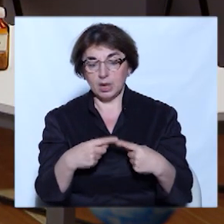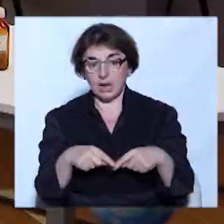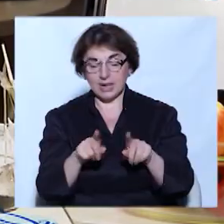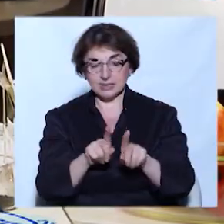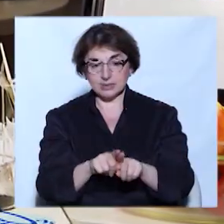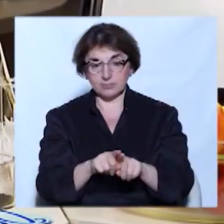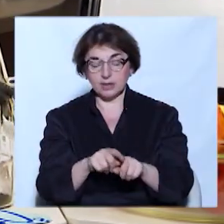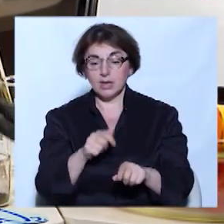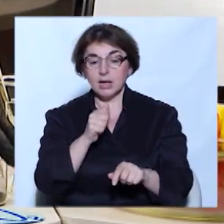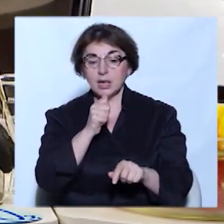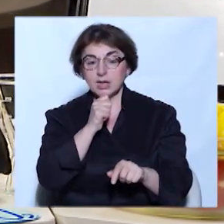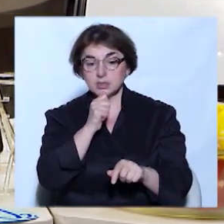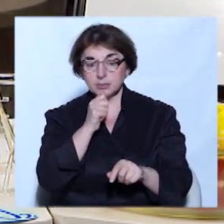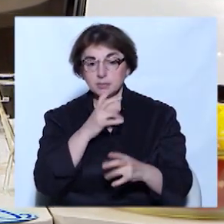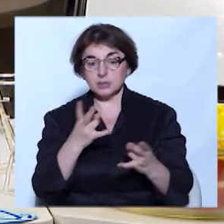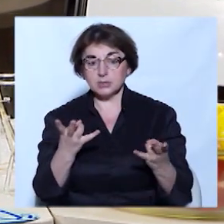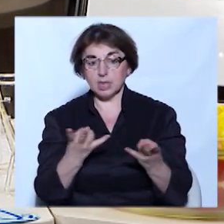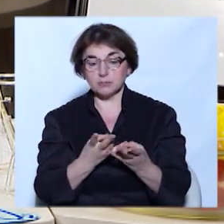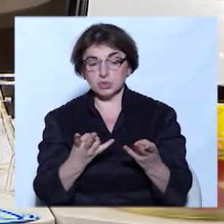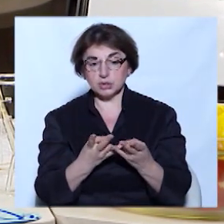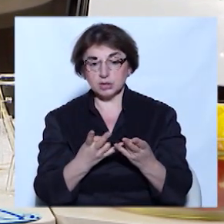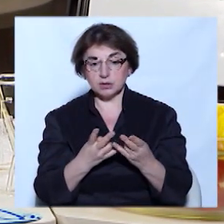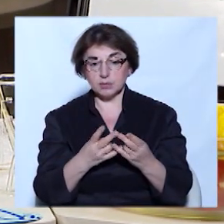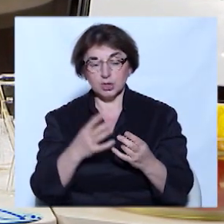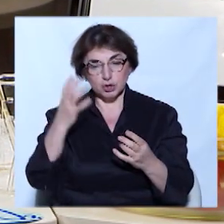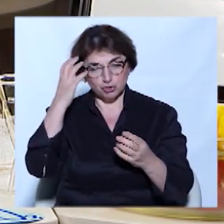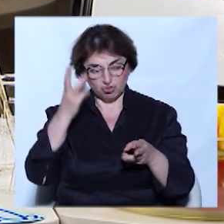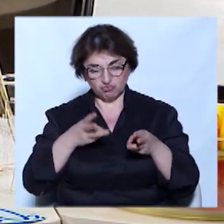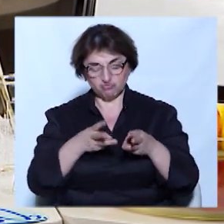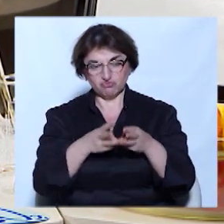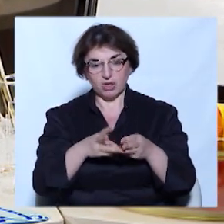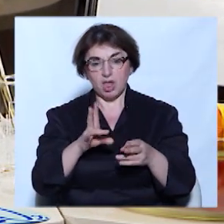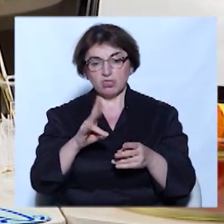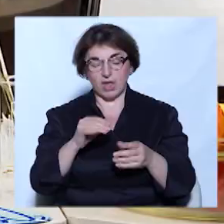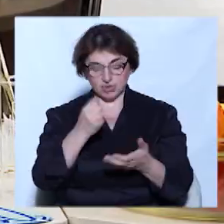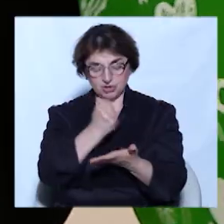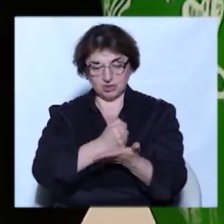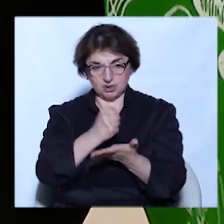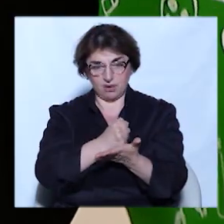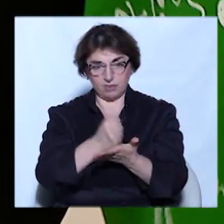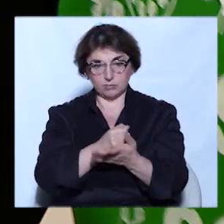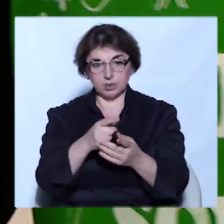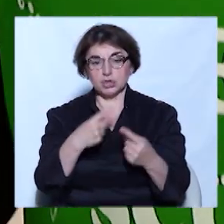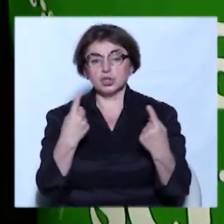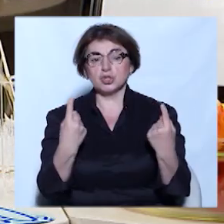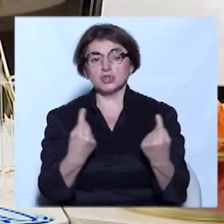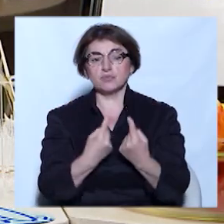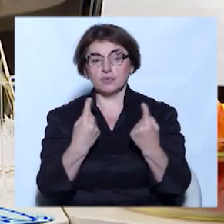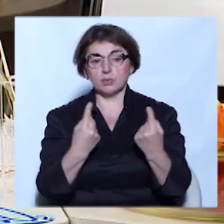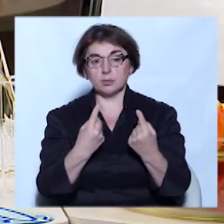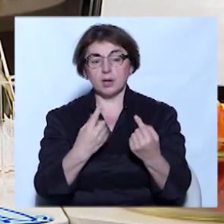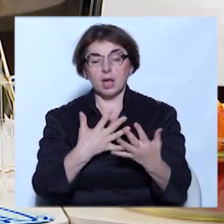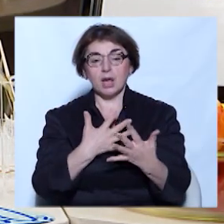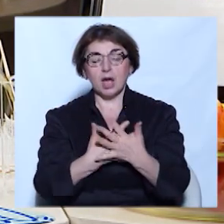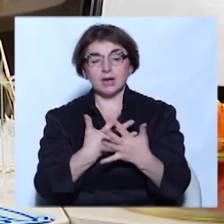ასევე ექსპერიმენტისათვის გამომადგება ნახშირი, რომელიც ზავაქუც მაცემ. ეს ჩვეულებრივი